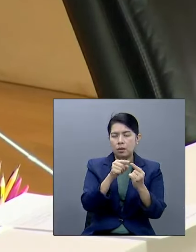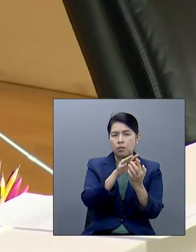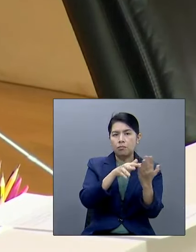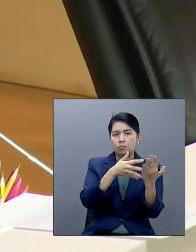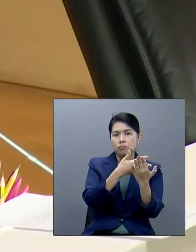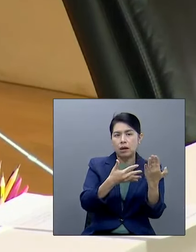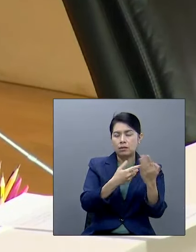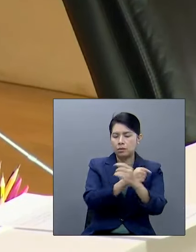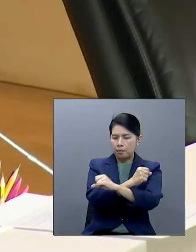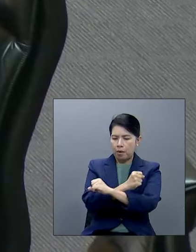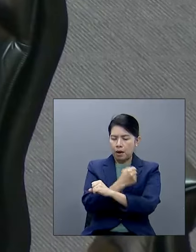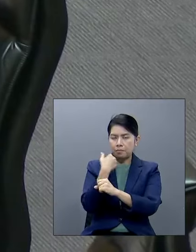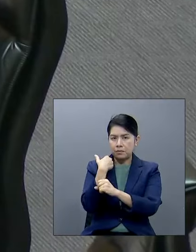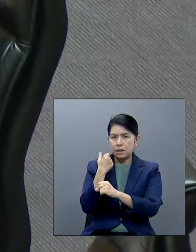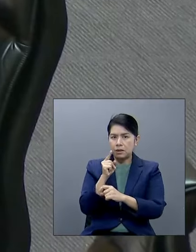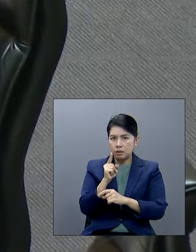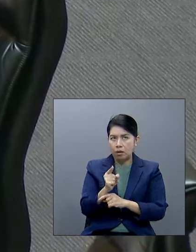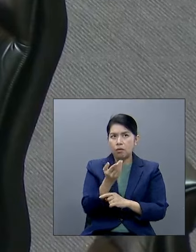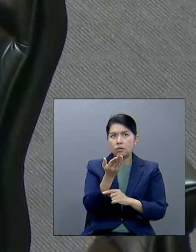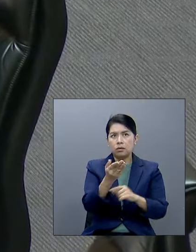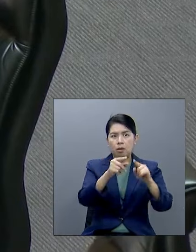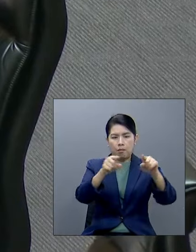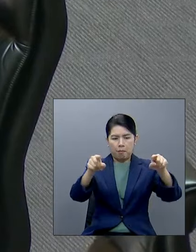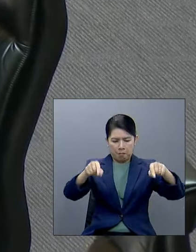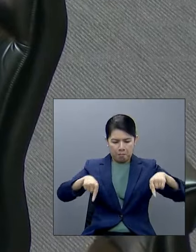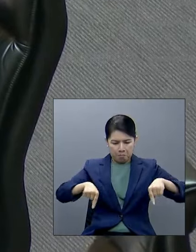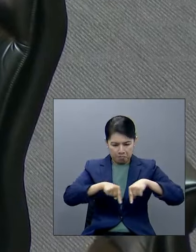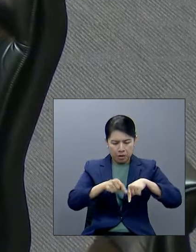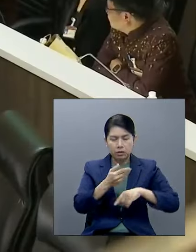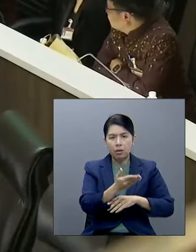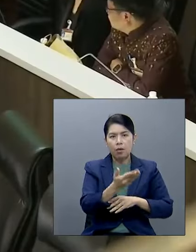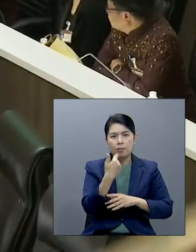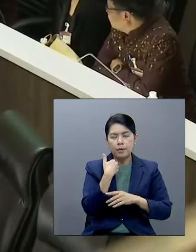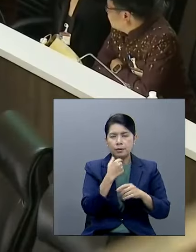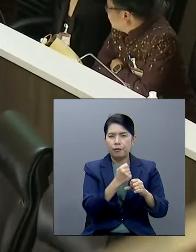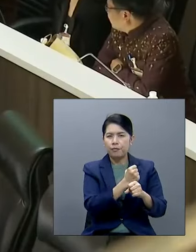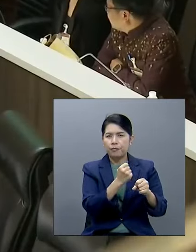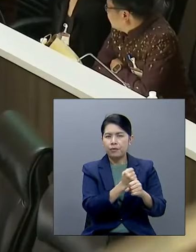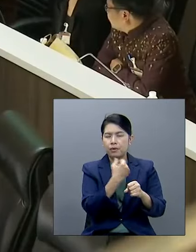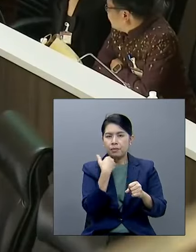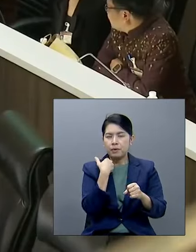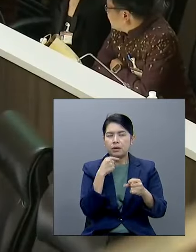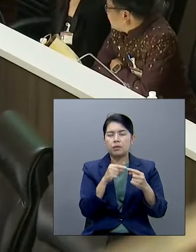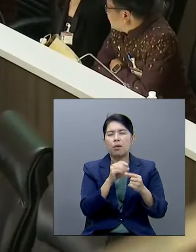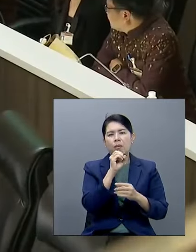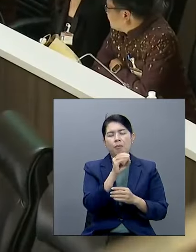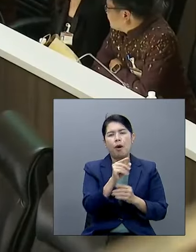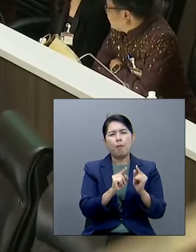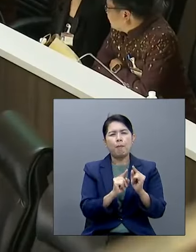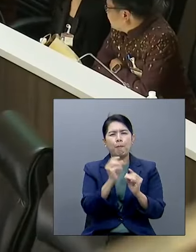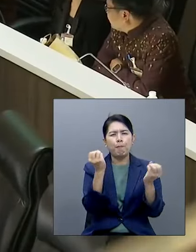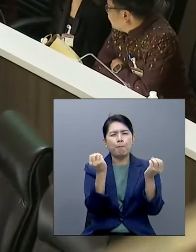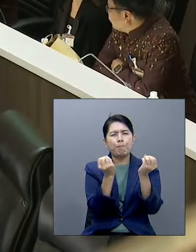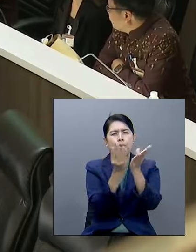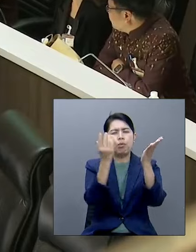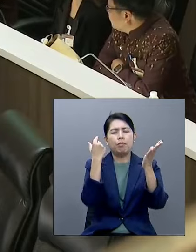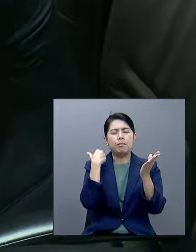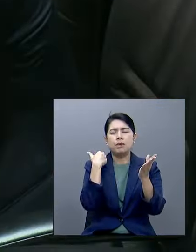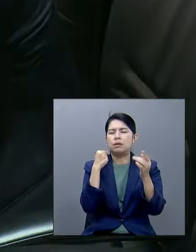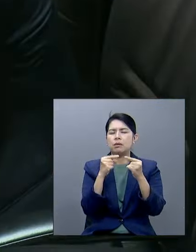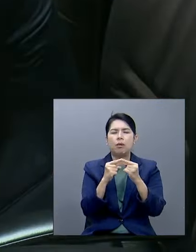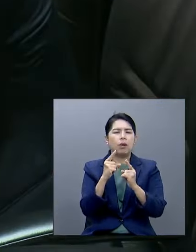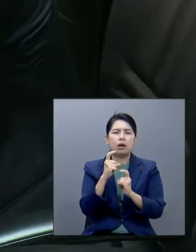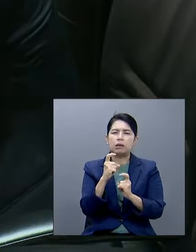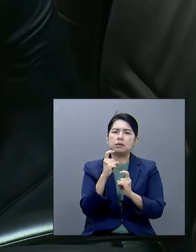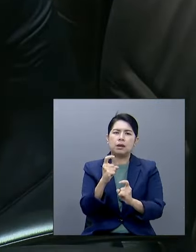การเข้มงวดในการออกใบอนุญาตและการฝึกอบรมผู้ประกอบการก่อนจะชี้ค่ะว่าพลุเป็นความสวยแบบสังหารแต่ก็เป็นอาวุธสงครามในค